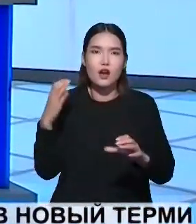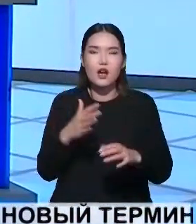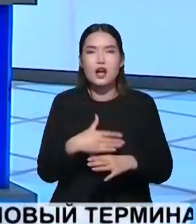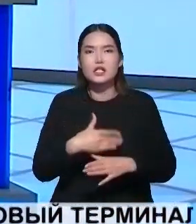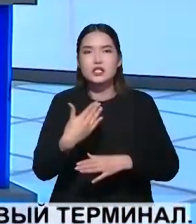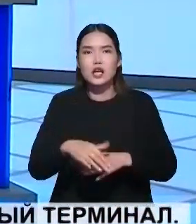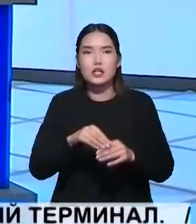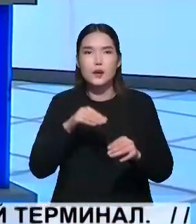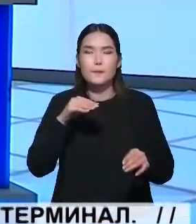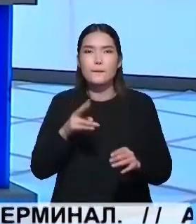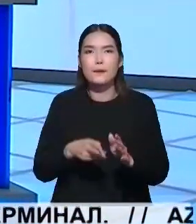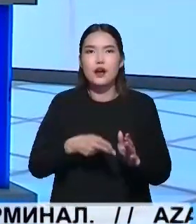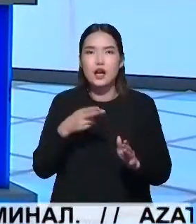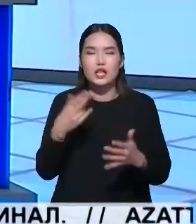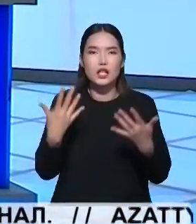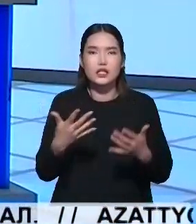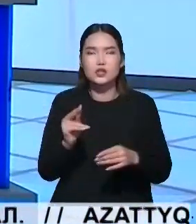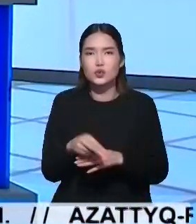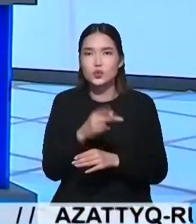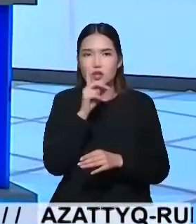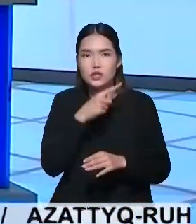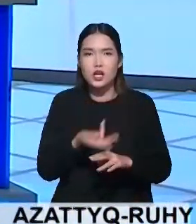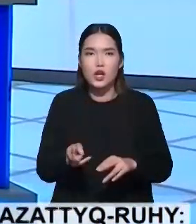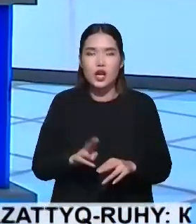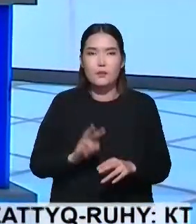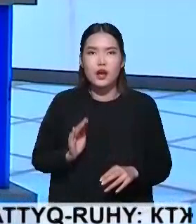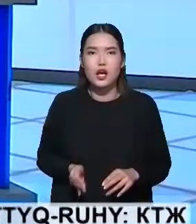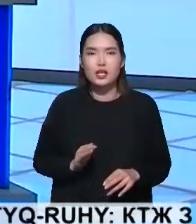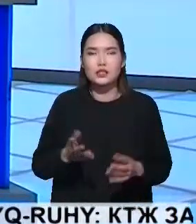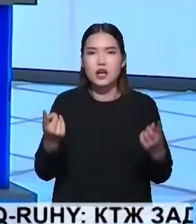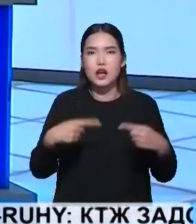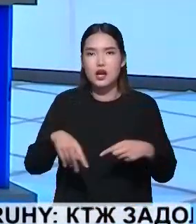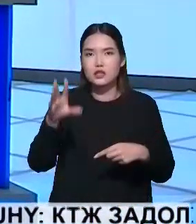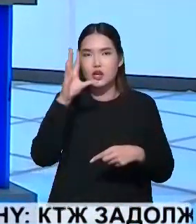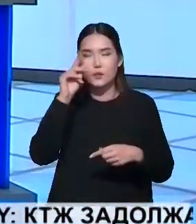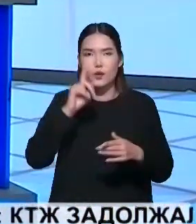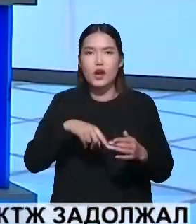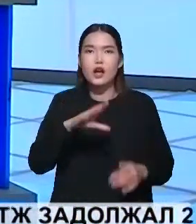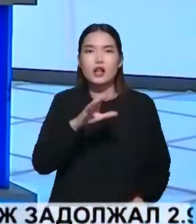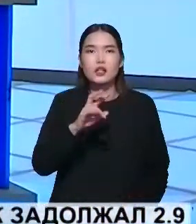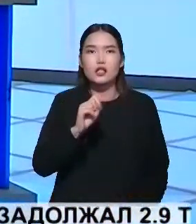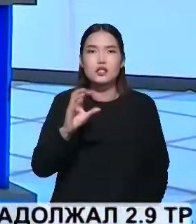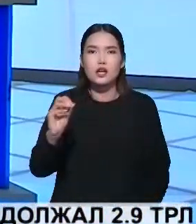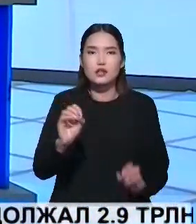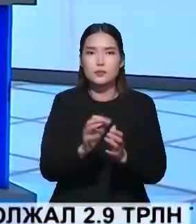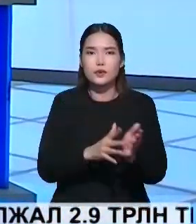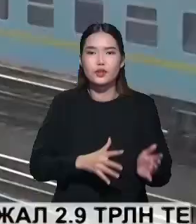пассажирских поездов. Если ситуацию не исправить, все это приведет компанию к дефолту, уверен Смаилов. Дана Ермак